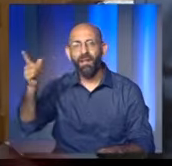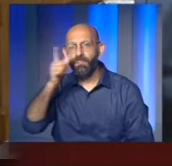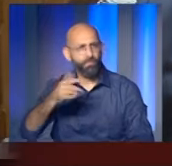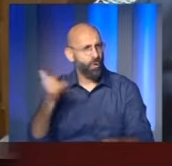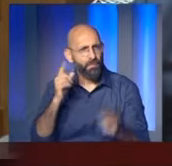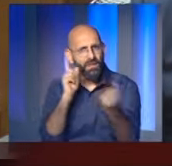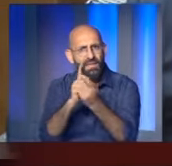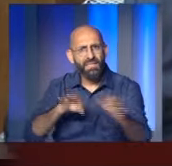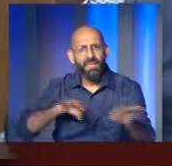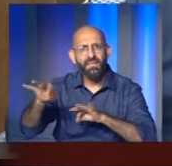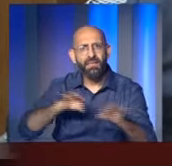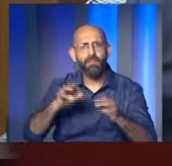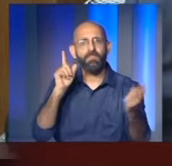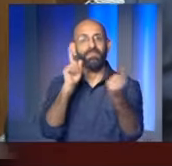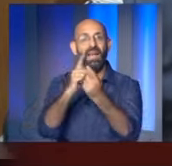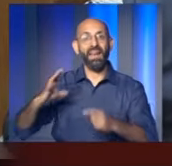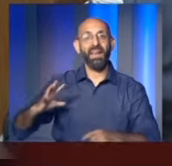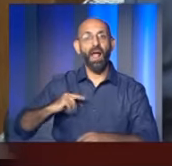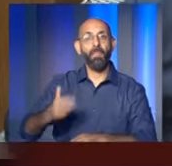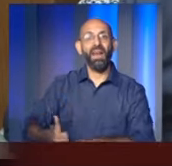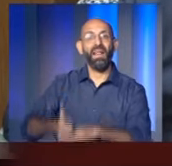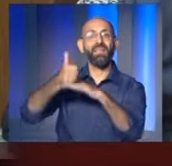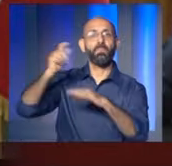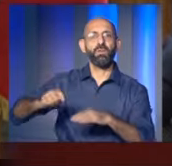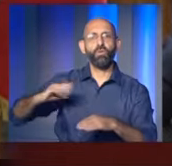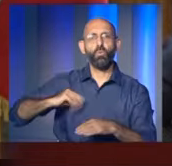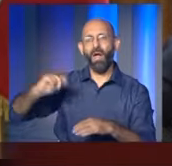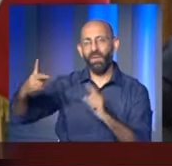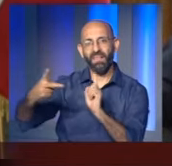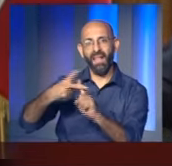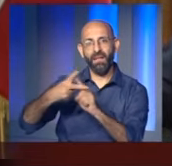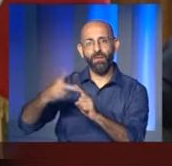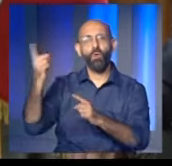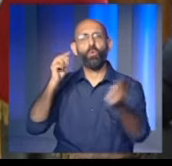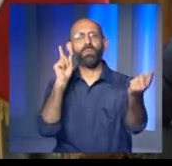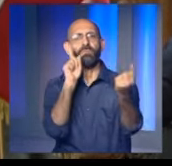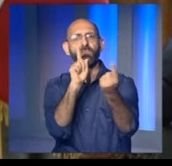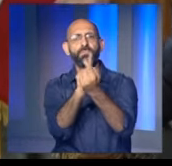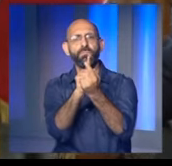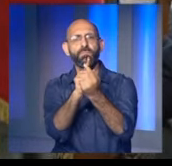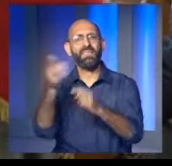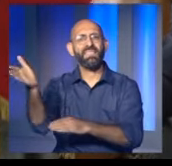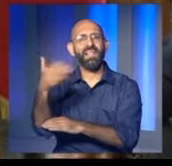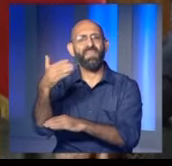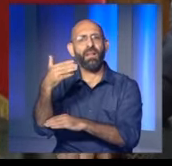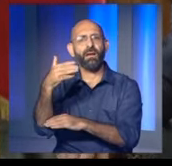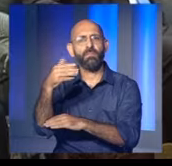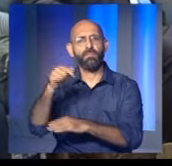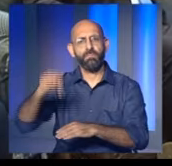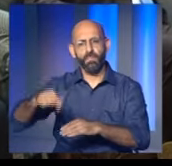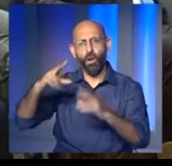المستجدات السياسية وشؤونا تشريعية خلال لقائه نائب رئيس مجلس النواب الياس بوصعب، والتقى في مقر الرئاسة الثانية في عين